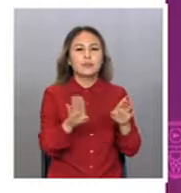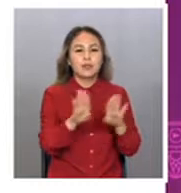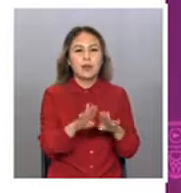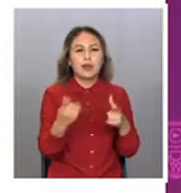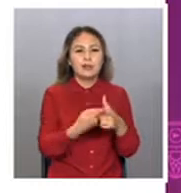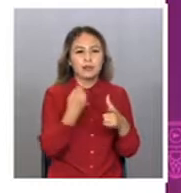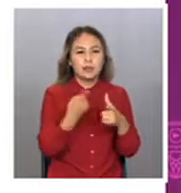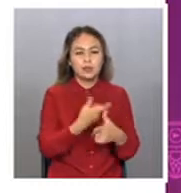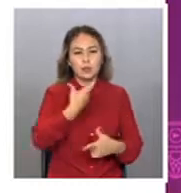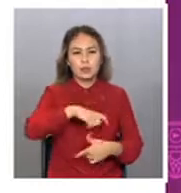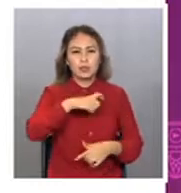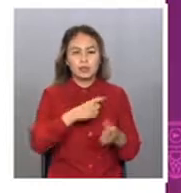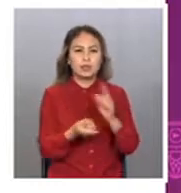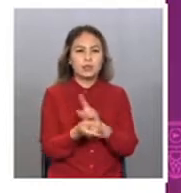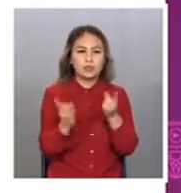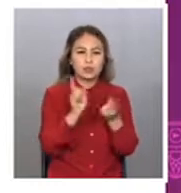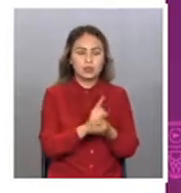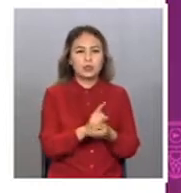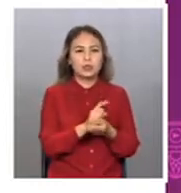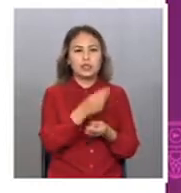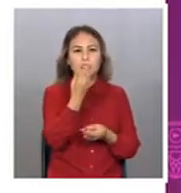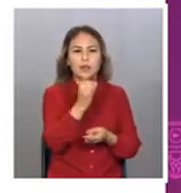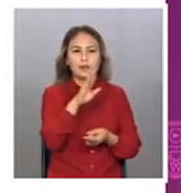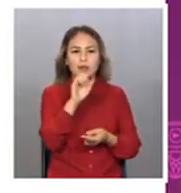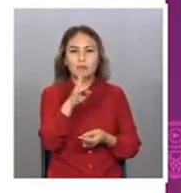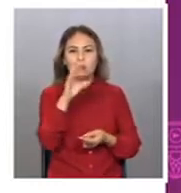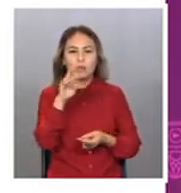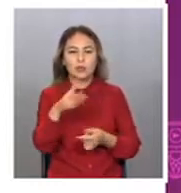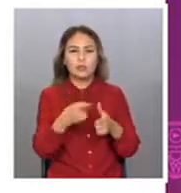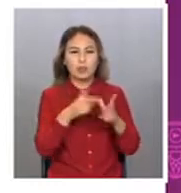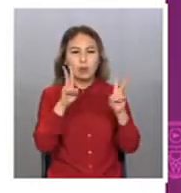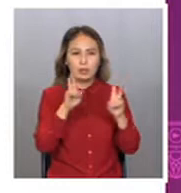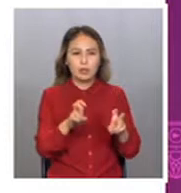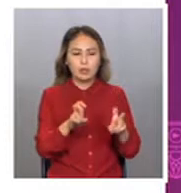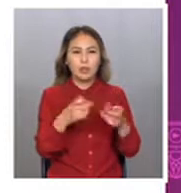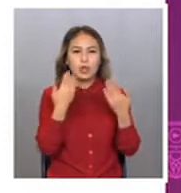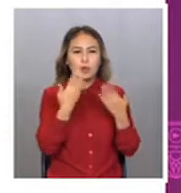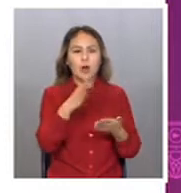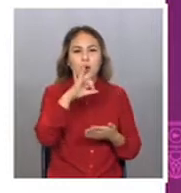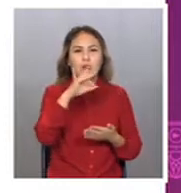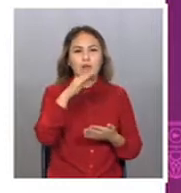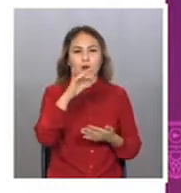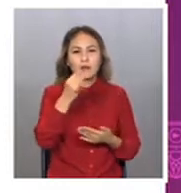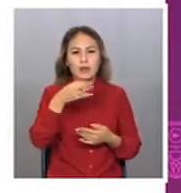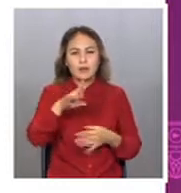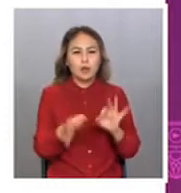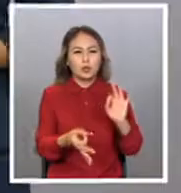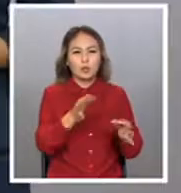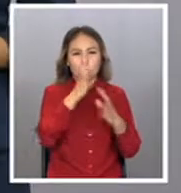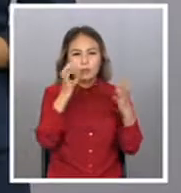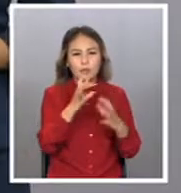айтылғанда өзгеріске ұшырап шайтан көл болып айтылады. Ал бұл орфографиялық нормада